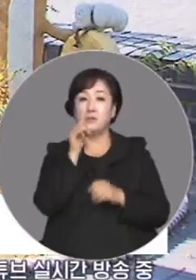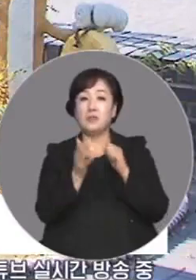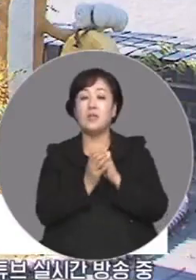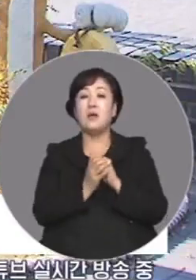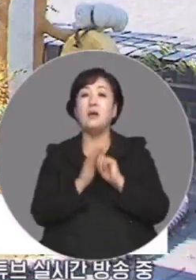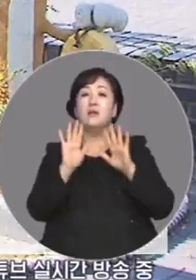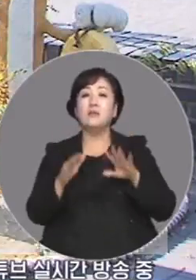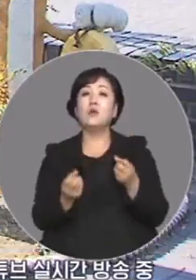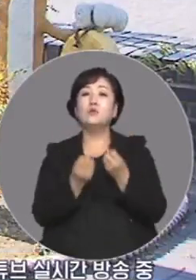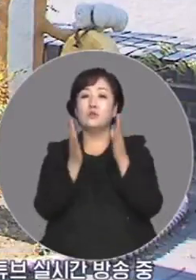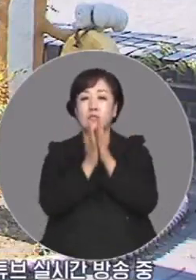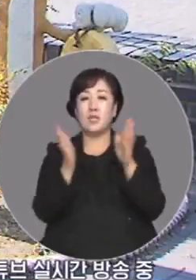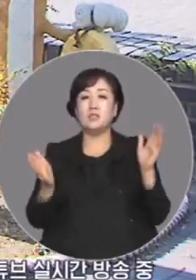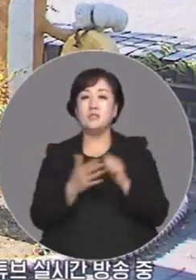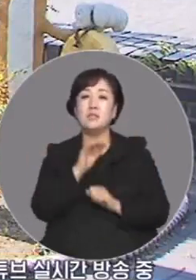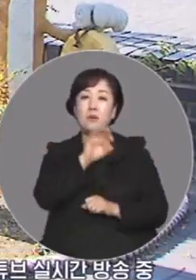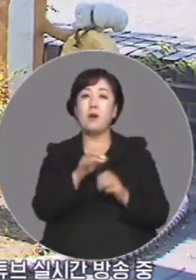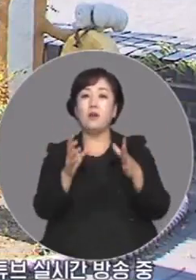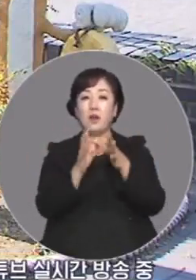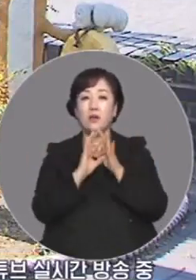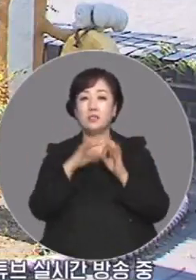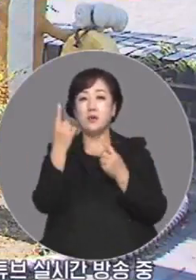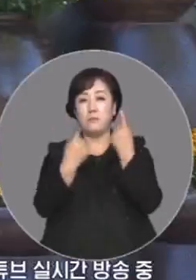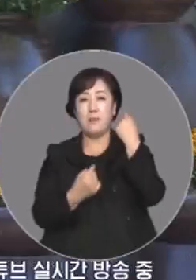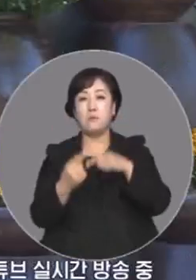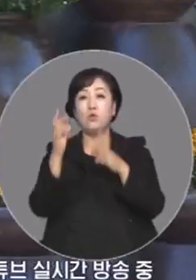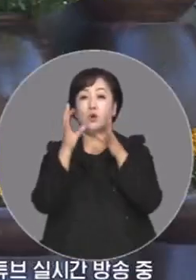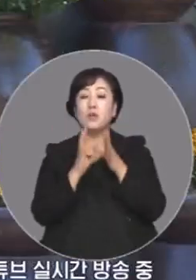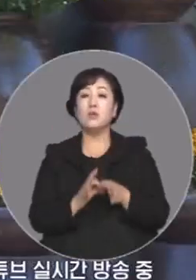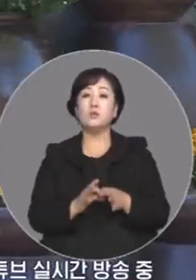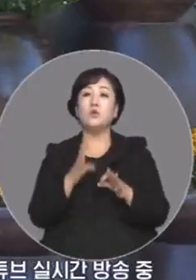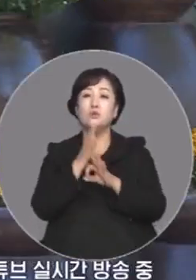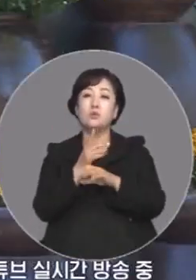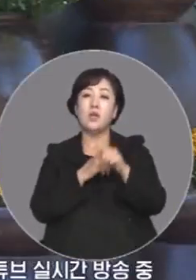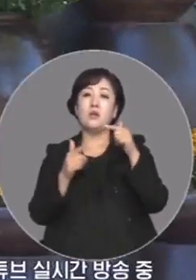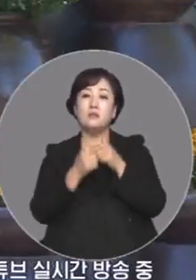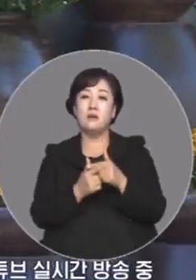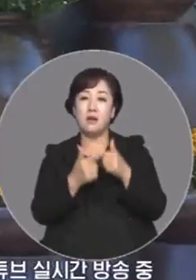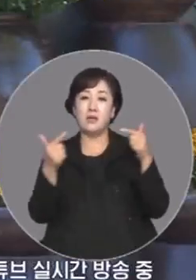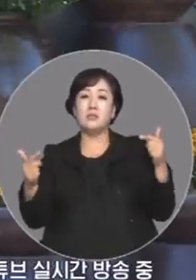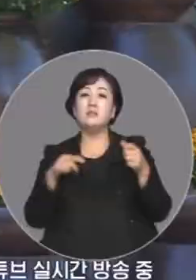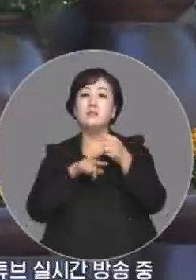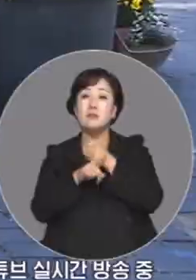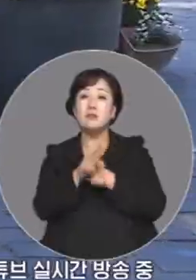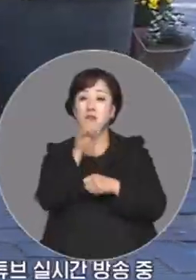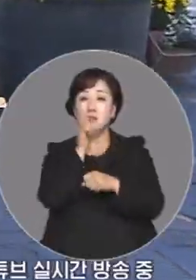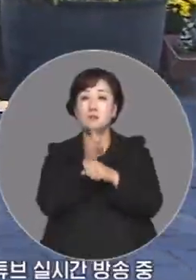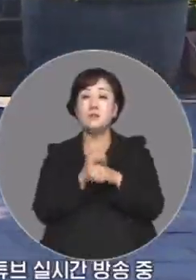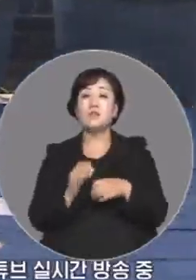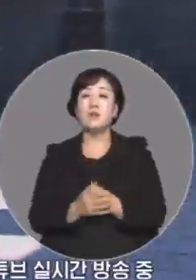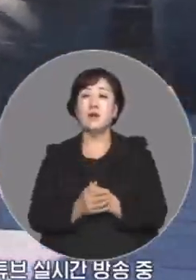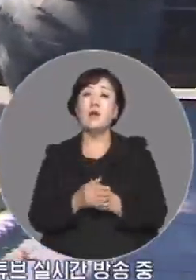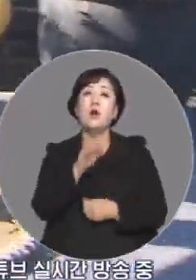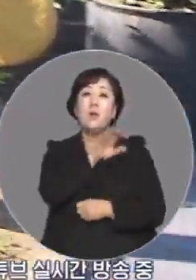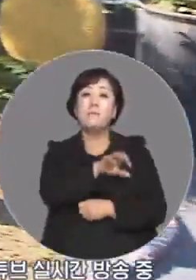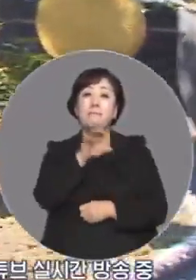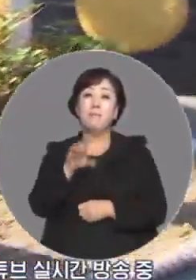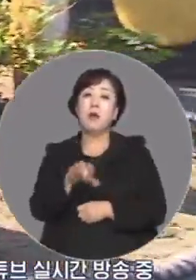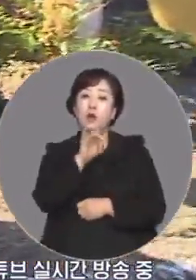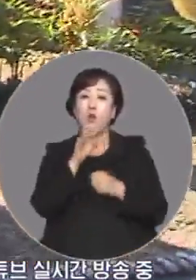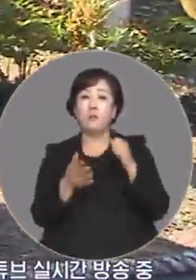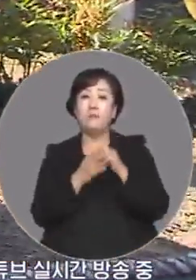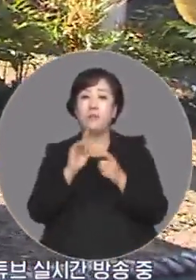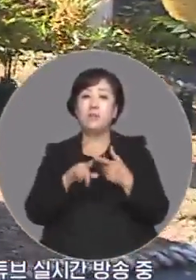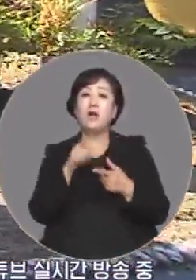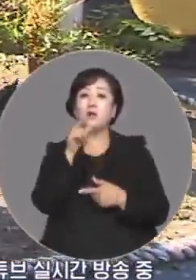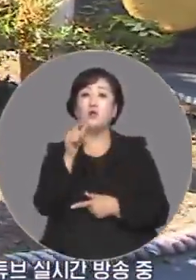시작으로 옹기와 옹기마을에 대한 관심과 방문이 꾸준히 이어지게 만들자는 뜻이 담겼습니다. 마을 곳곳에는